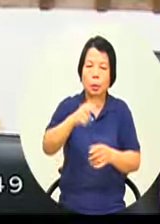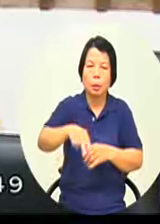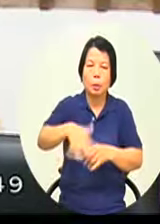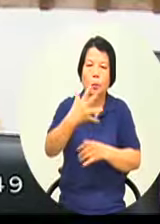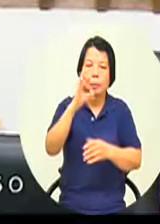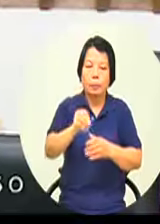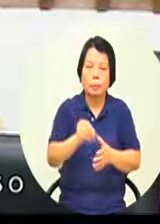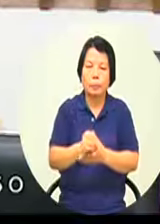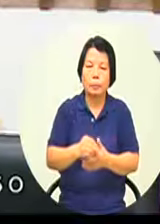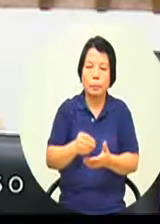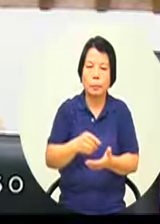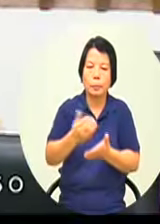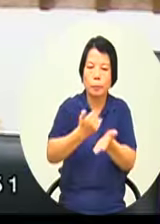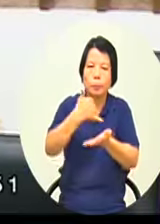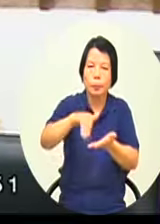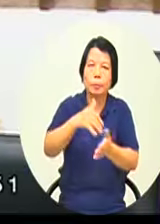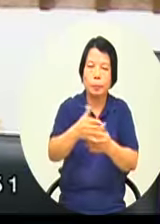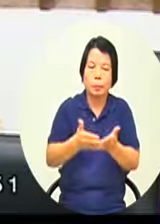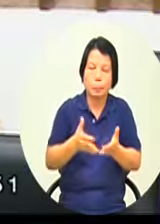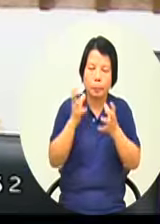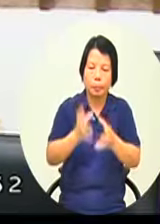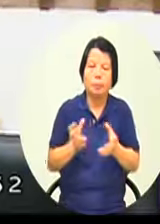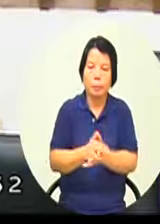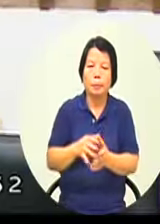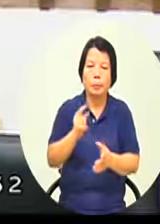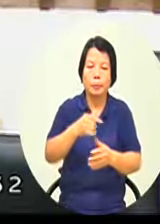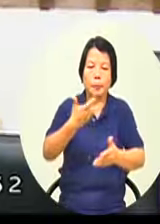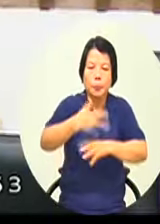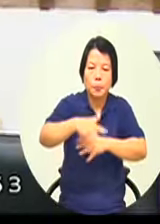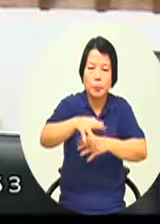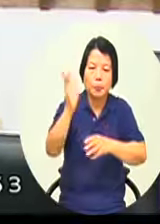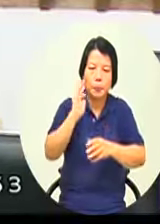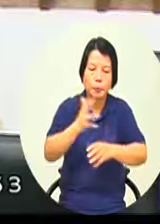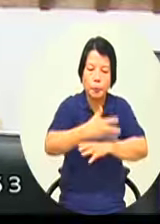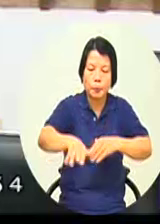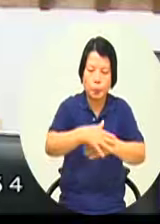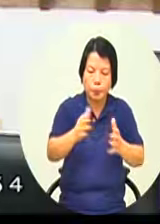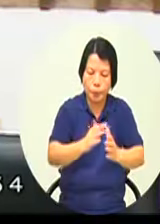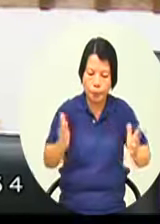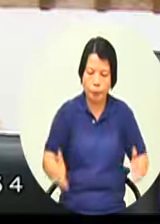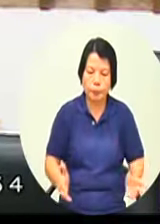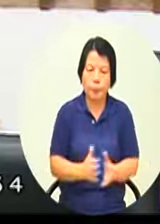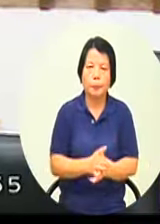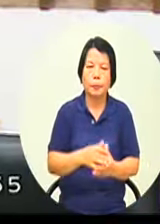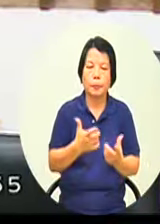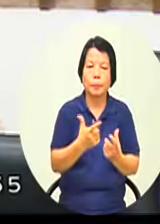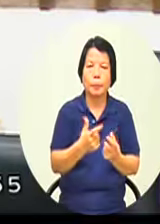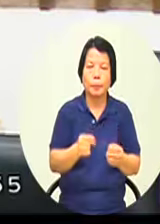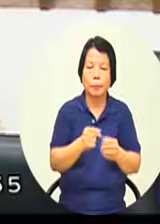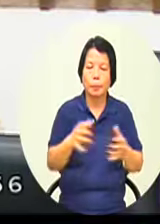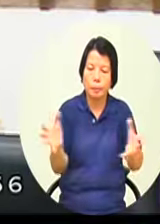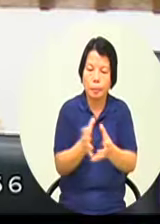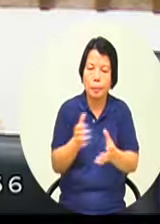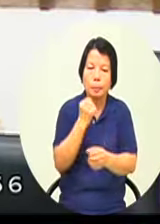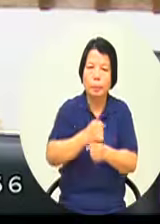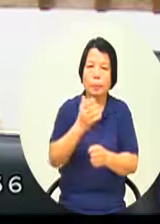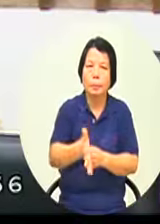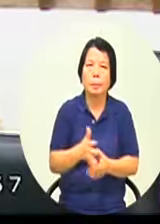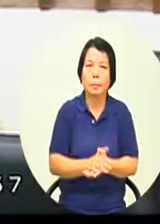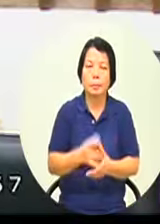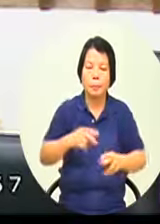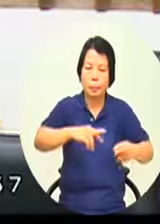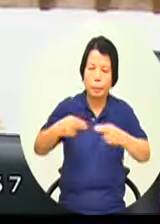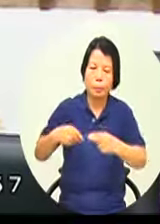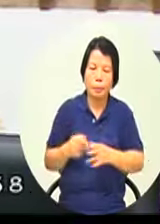的，要新设排水箱涵316公尺这个部分哦，是不是一并办理这些改